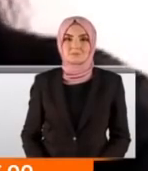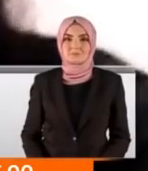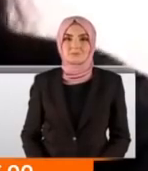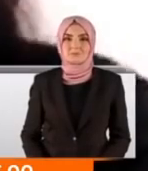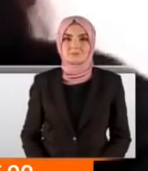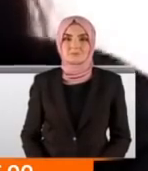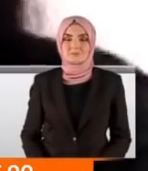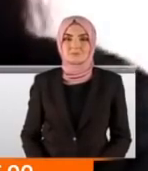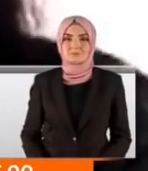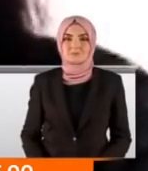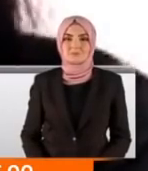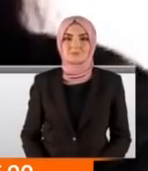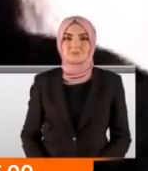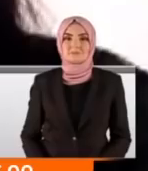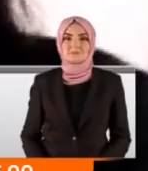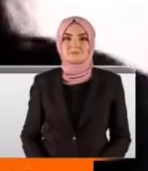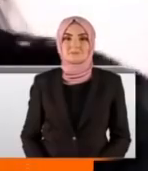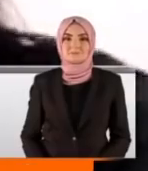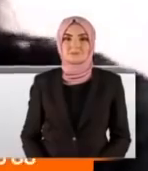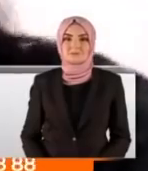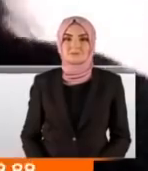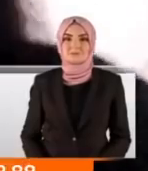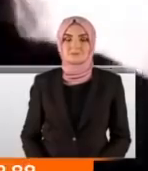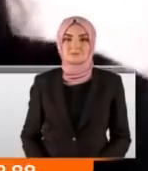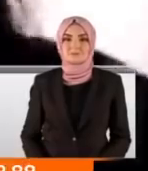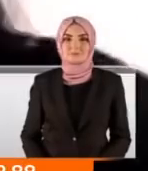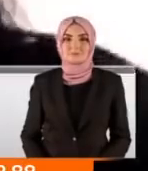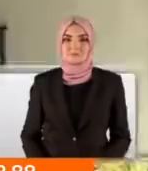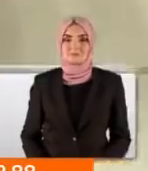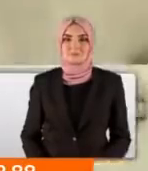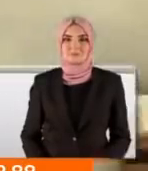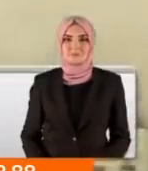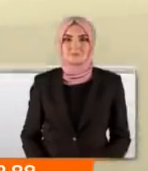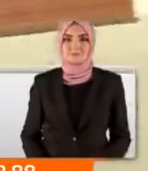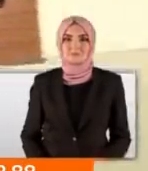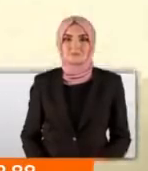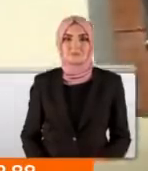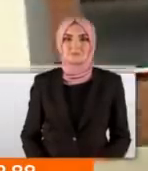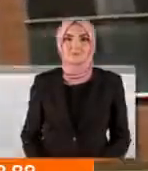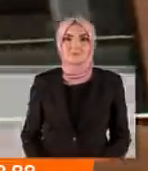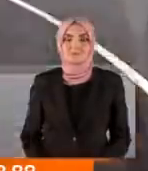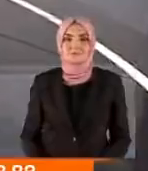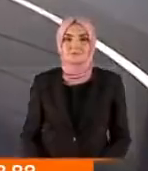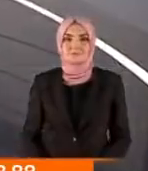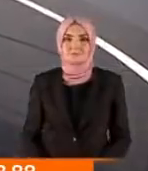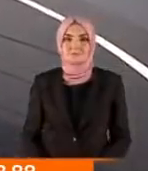istiyorum. Çünkü ev tutmam lazım. Sesimi duyurmak istiyorum.